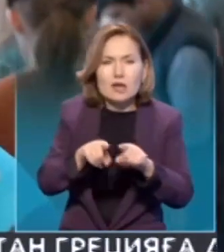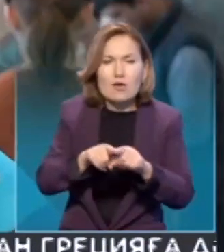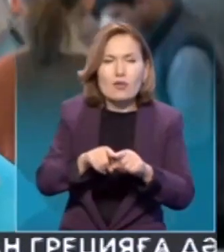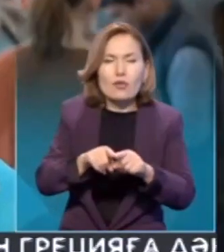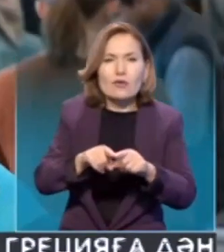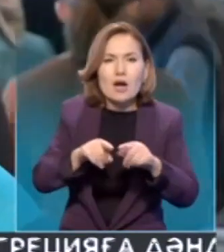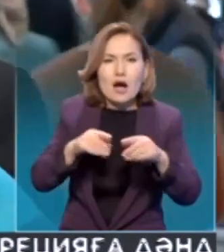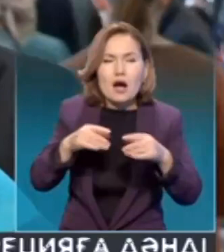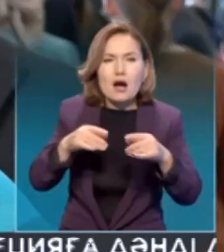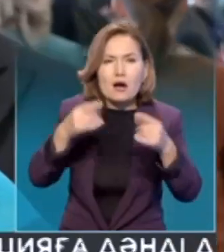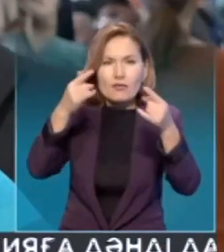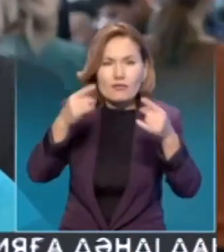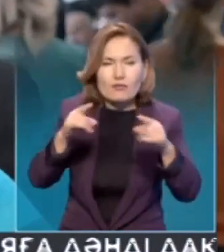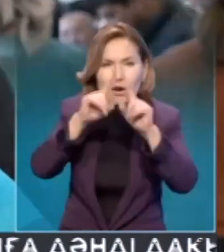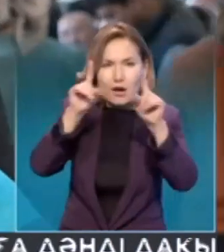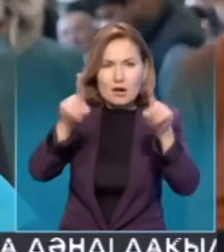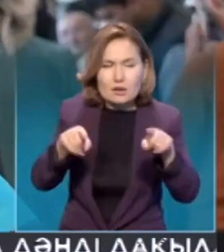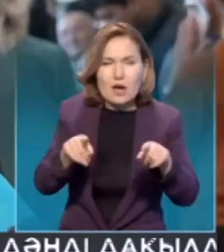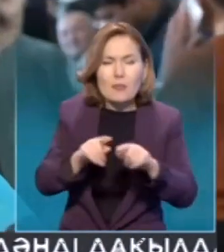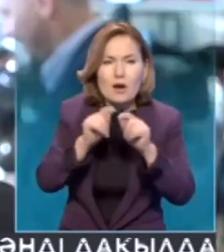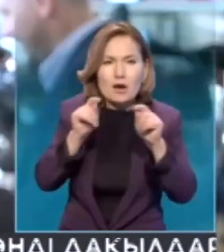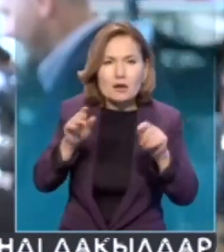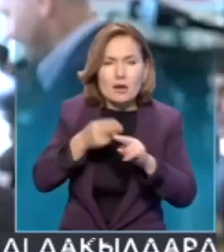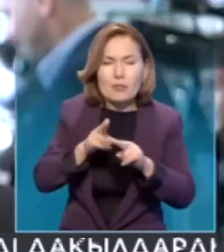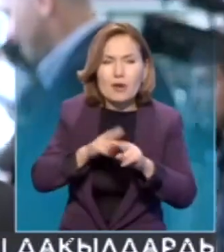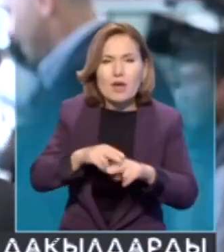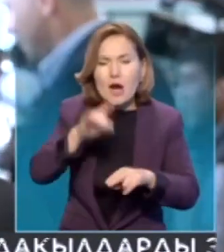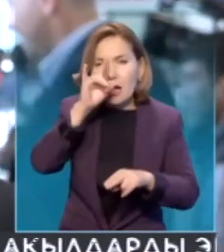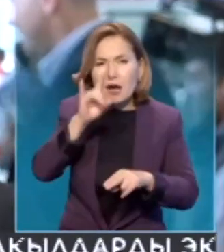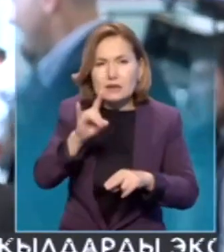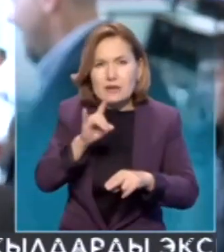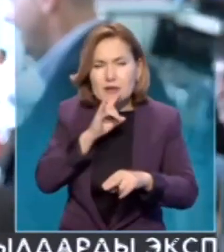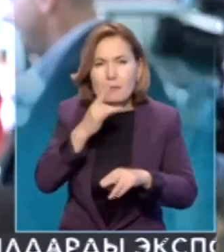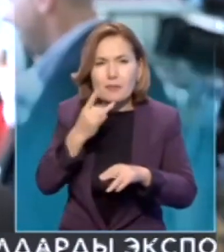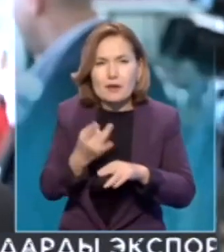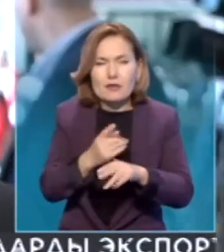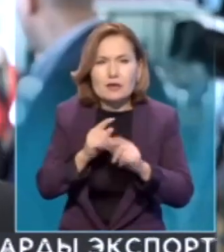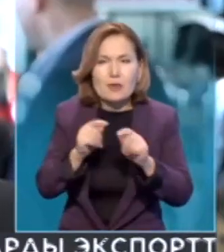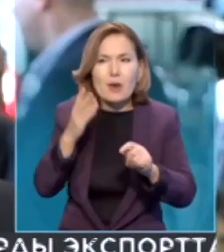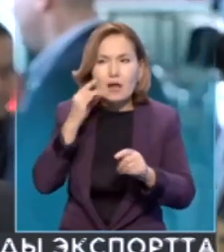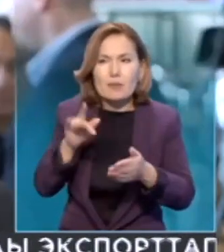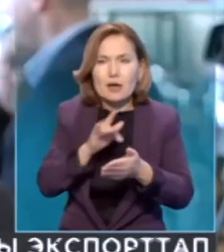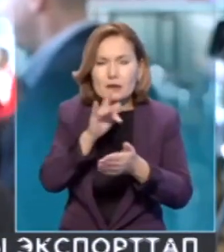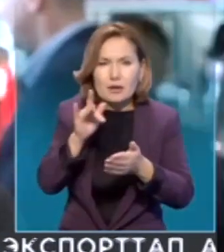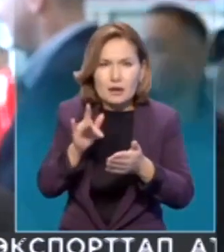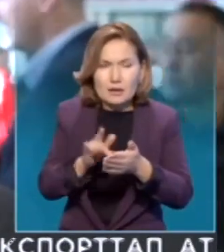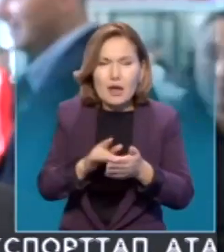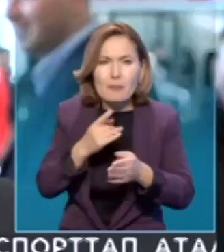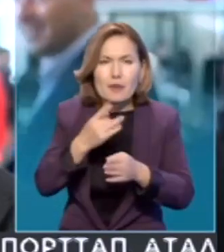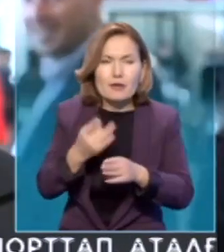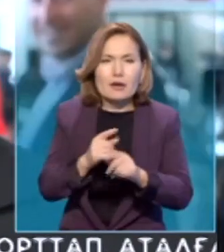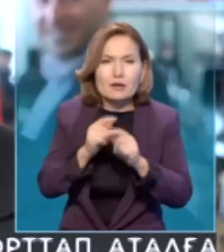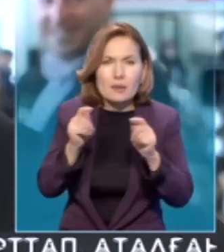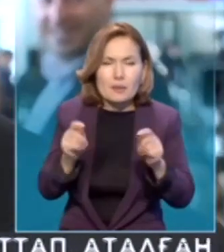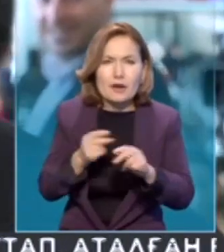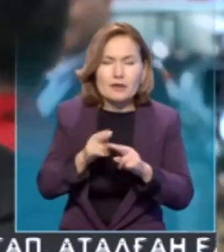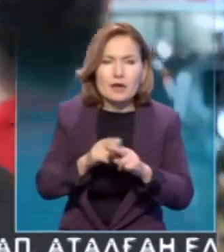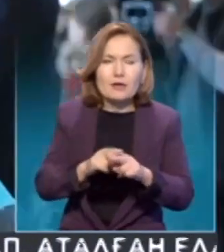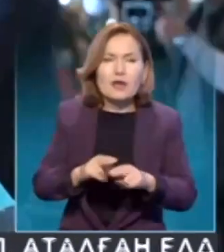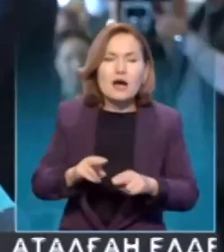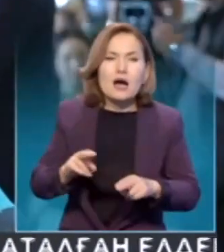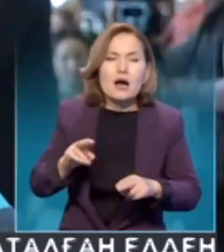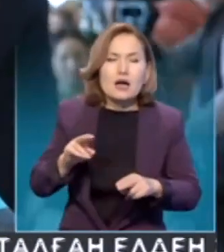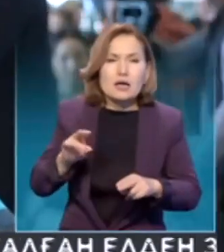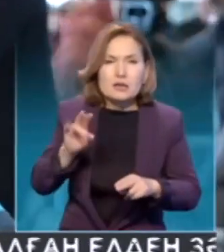терминалдар Қазақстанда әлі жоқ. Орталық Азияда жоқ. Бұл терминалдар Алматы қаласында бүгіннен бастап қосылды. Қараша айынан бастап Астанада